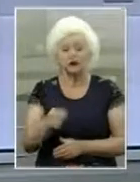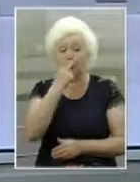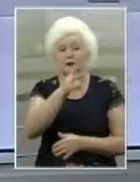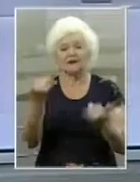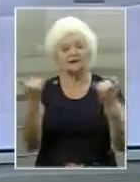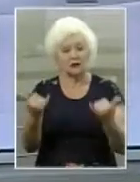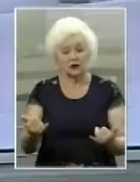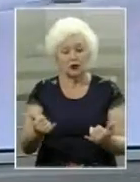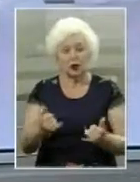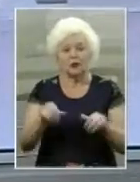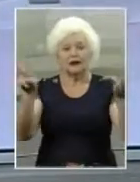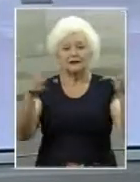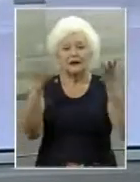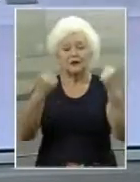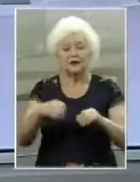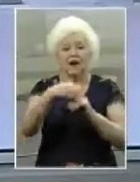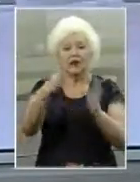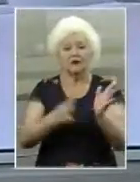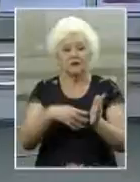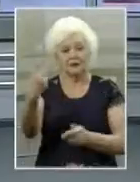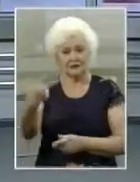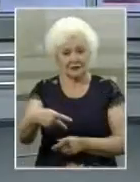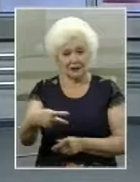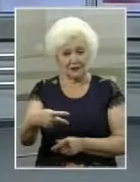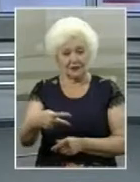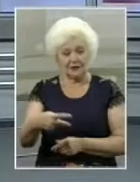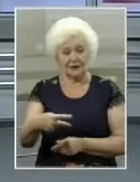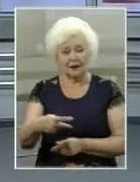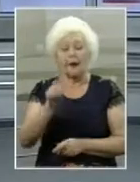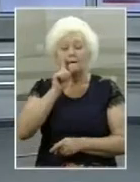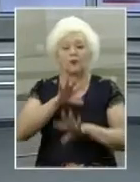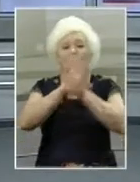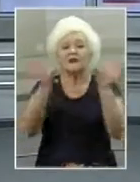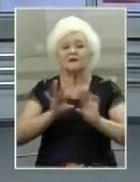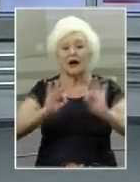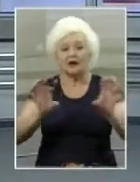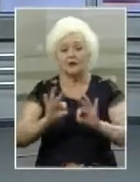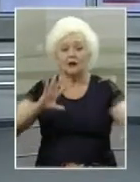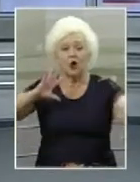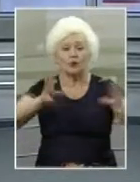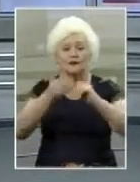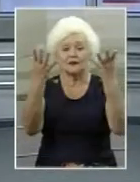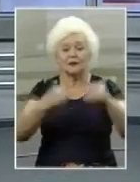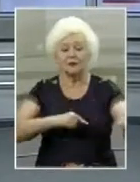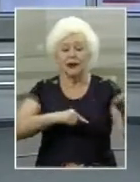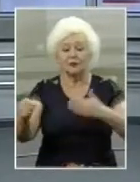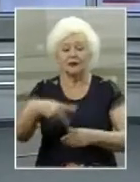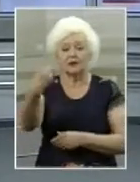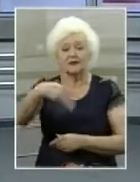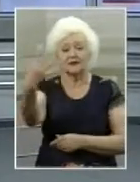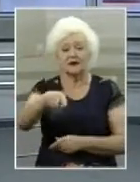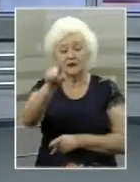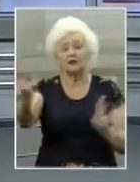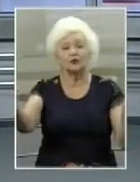Дивіться сьогодні у темі дня о 19:20. Поки що в мене вся інформація. Підсумок дня підбиваємо о 20:40,